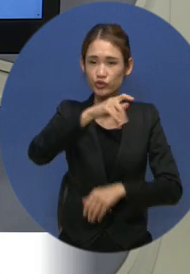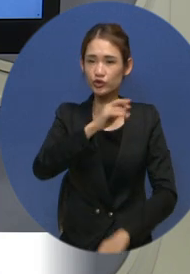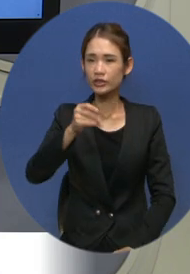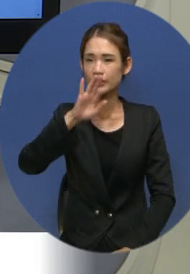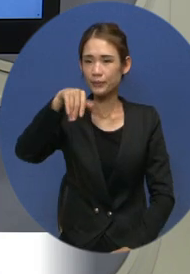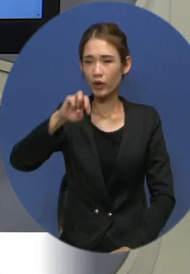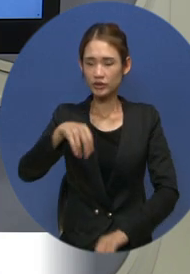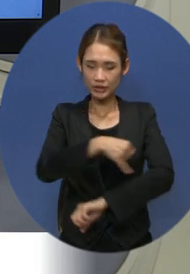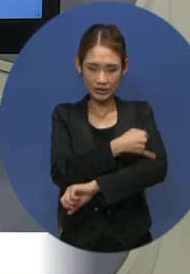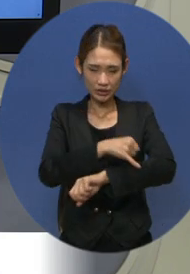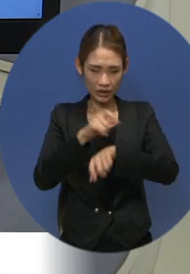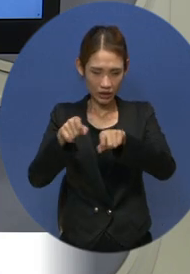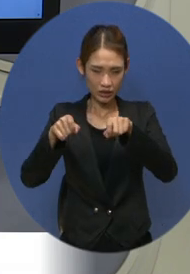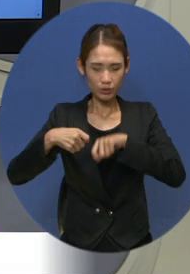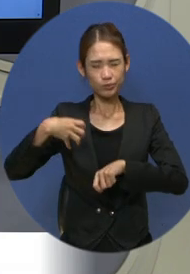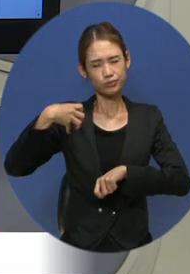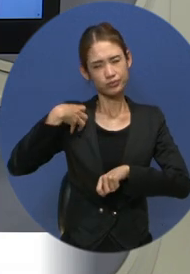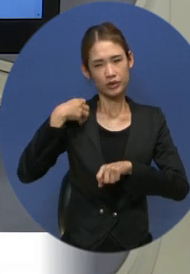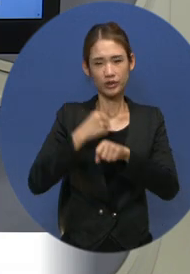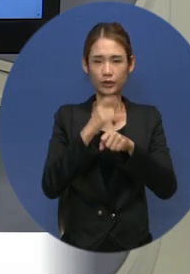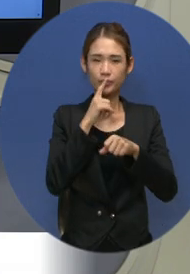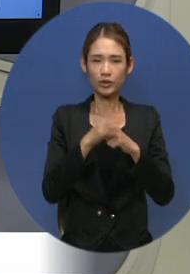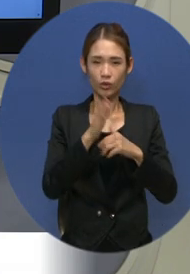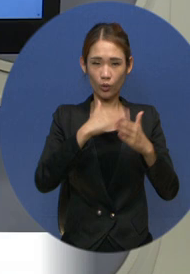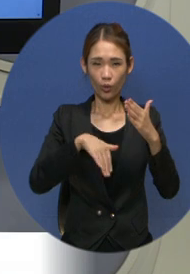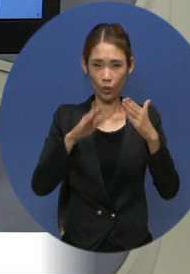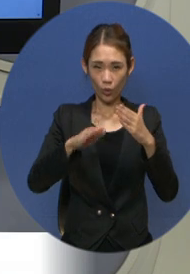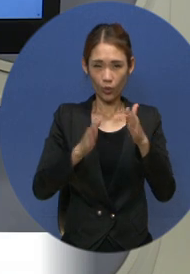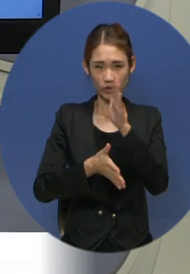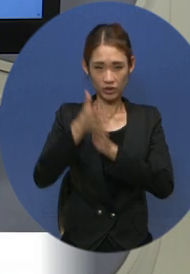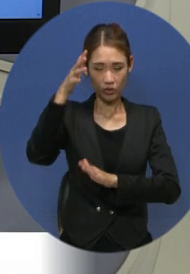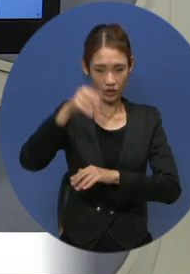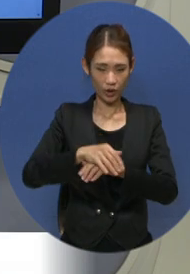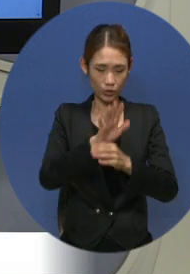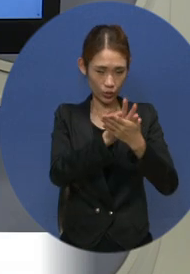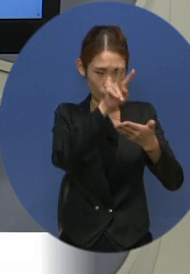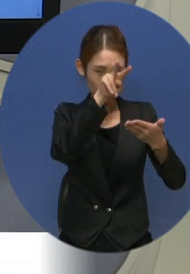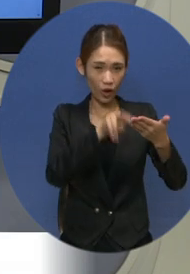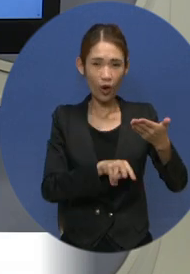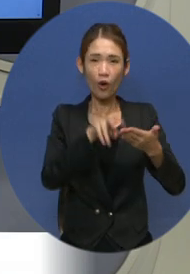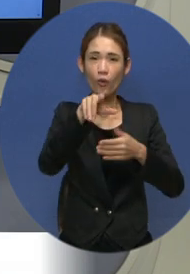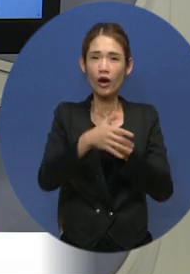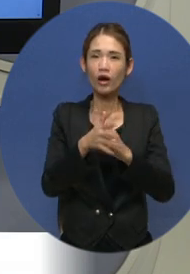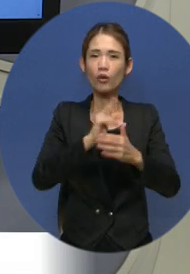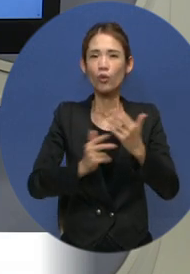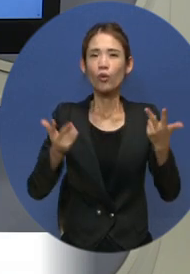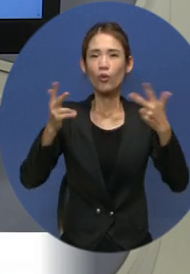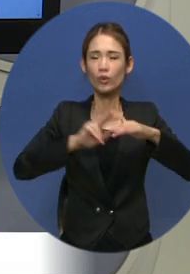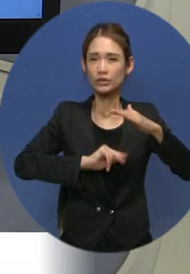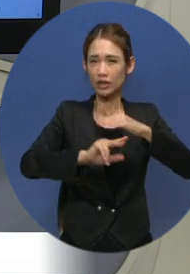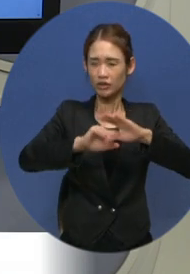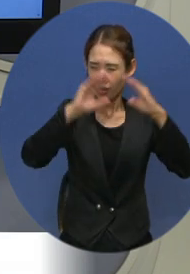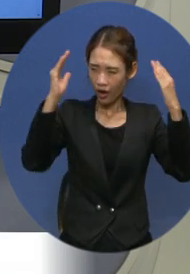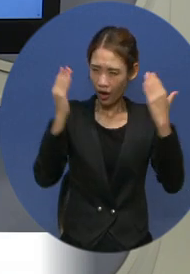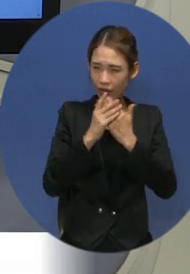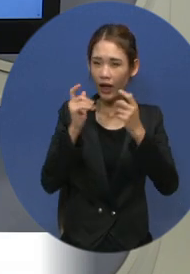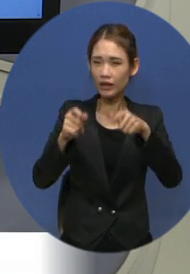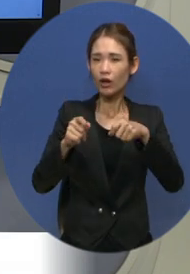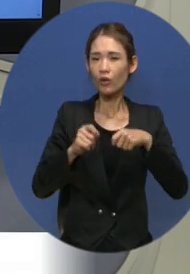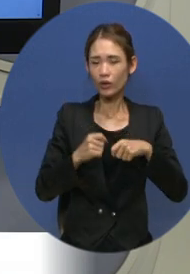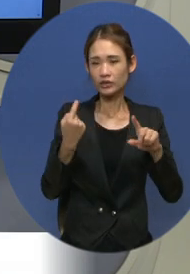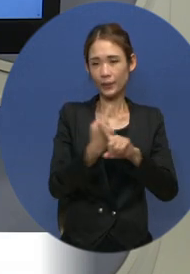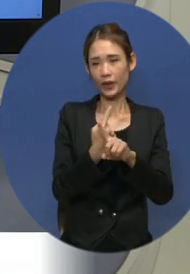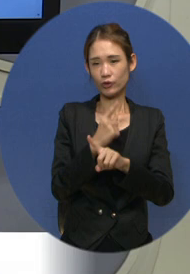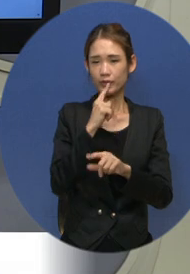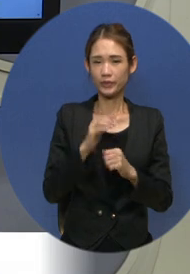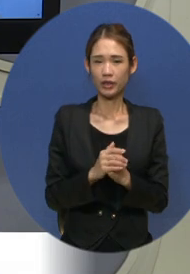의무화 합니다 공공청사 와 도서관 공원과 지하철역 등이 모두 적용 대상 인데요